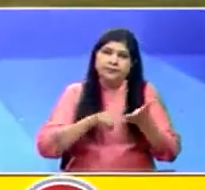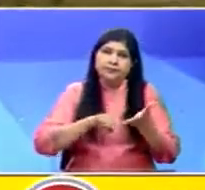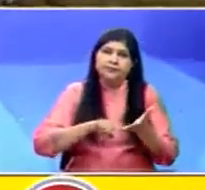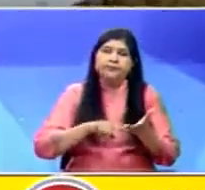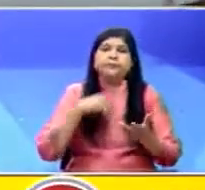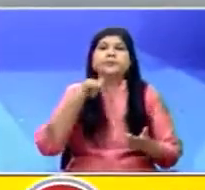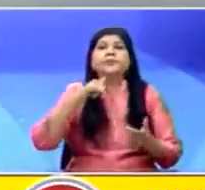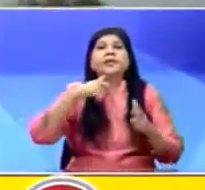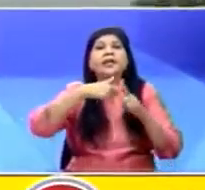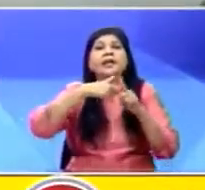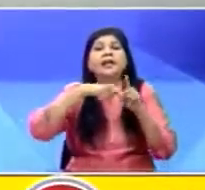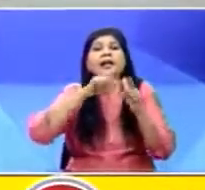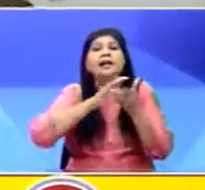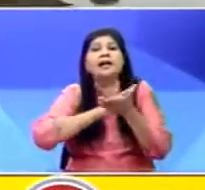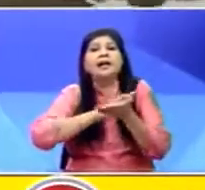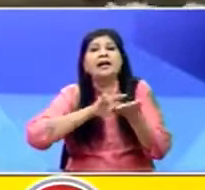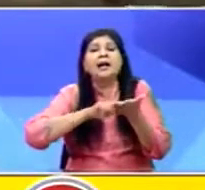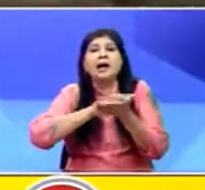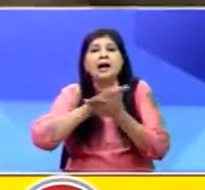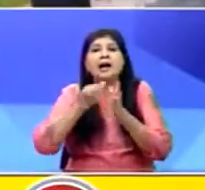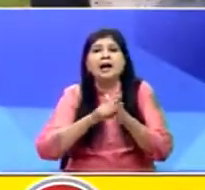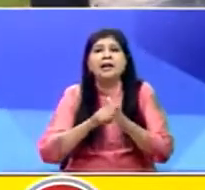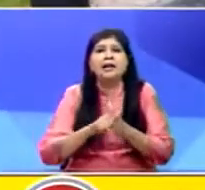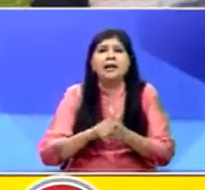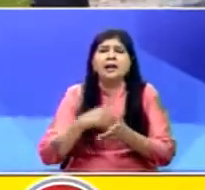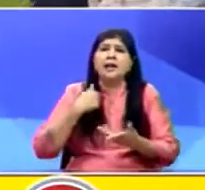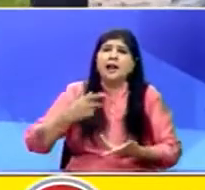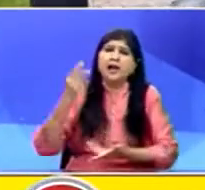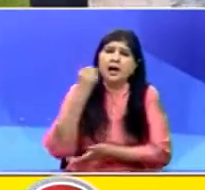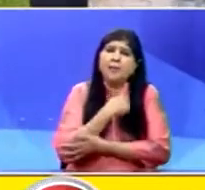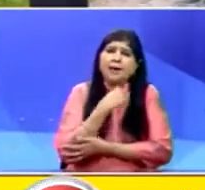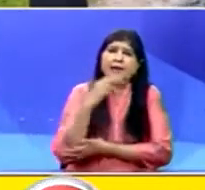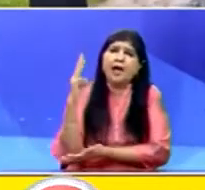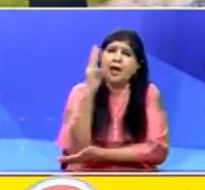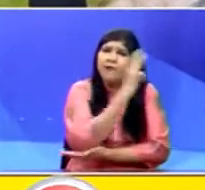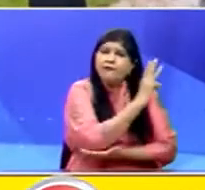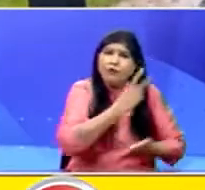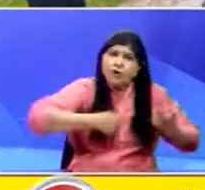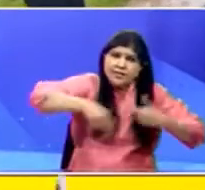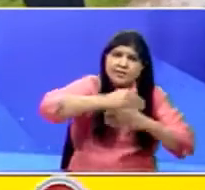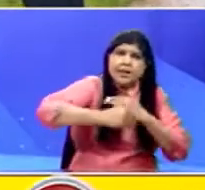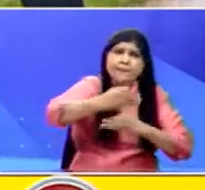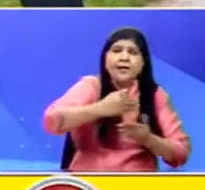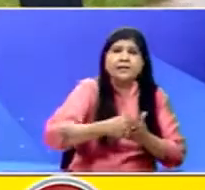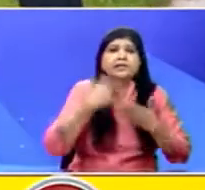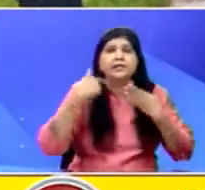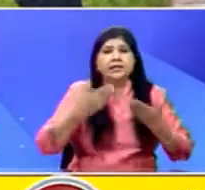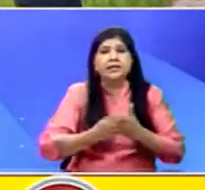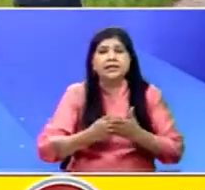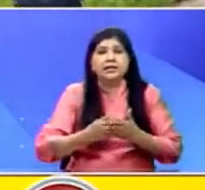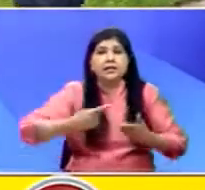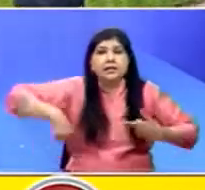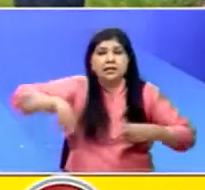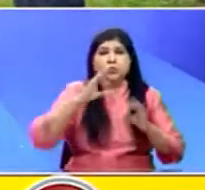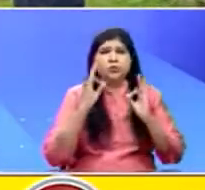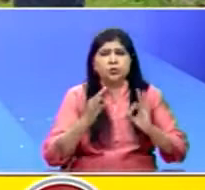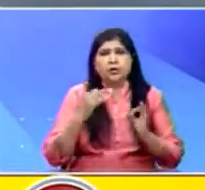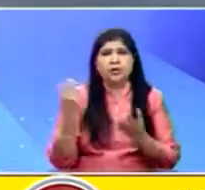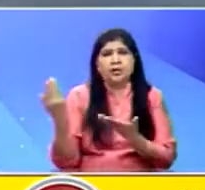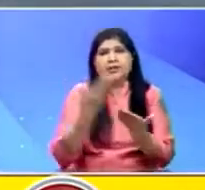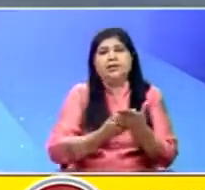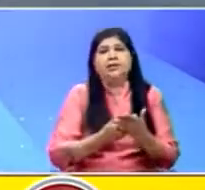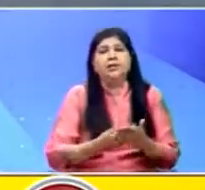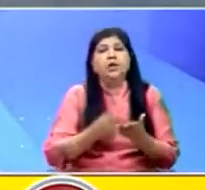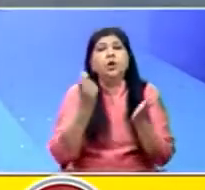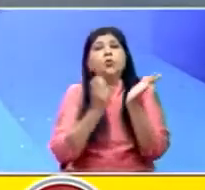कान्हा राष्ट्रीय उद्यान के पास बना है और इससे इस इलाके की सुंदरता को और बढ़ा दिया है।